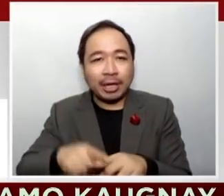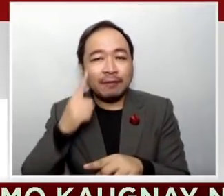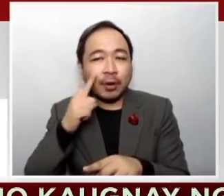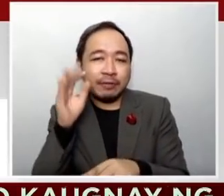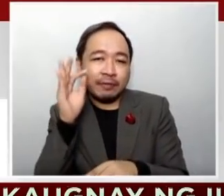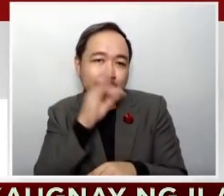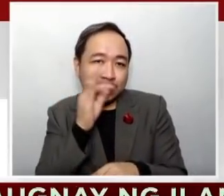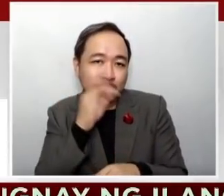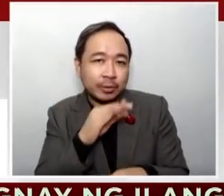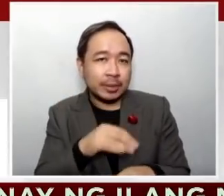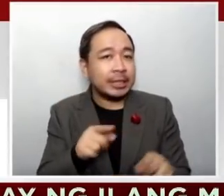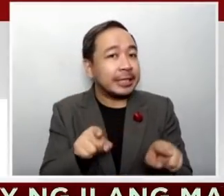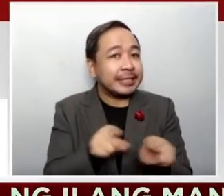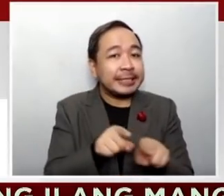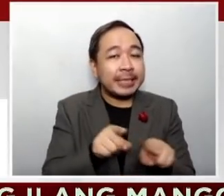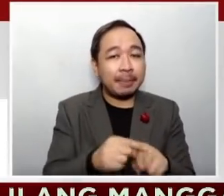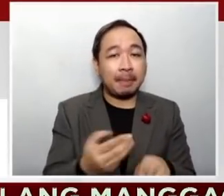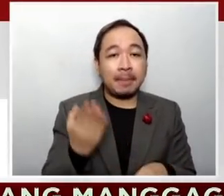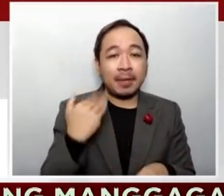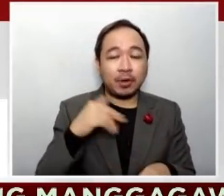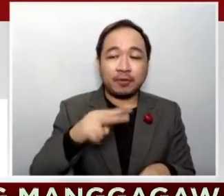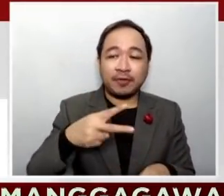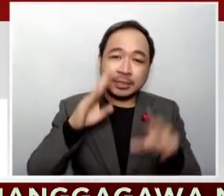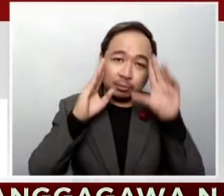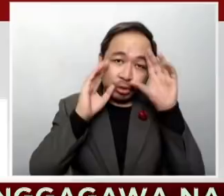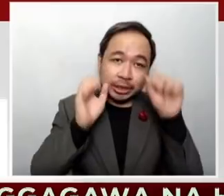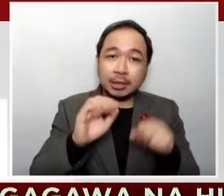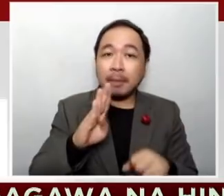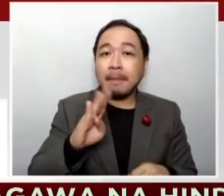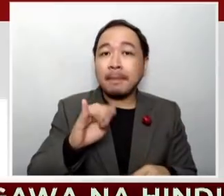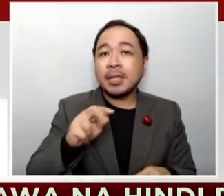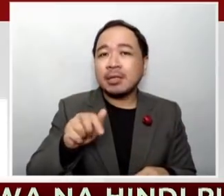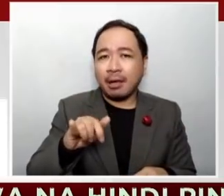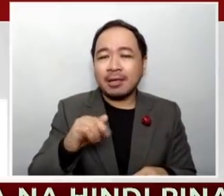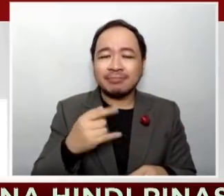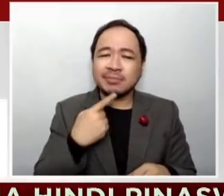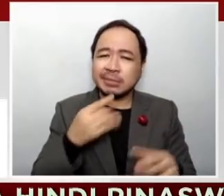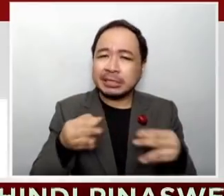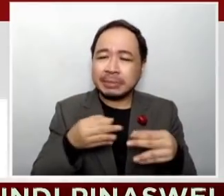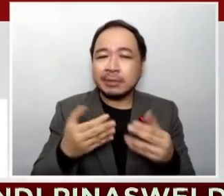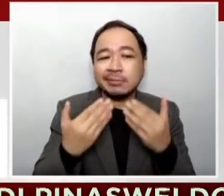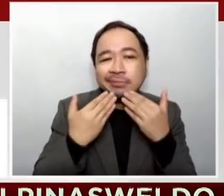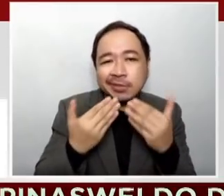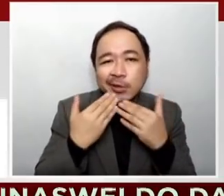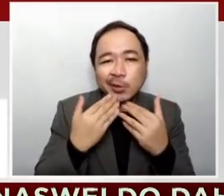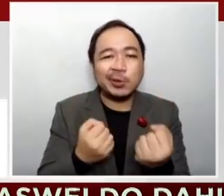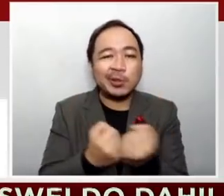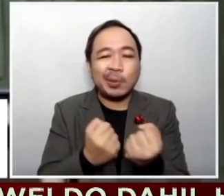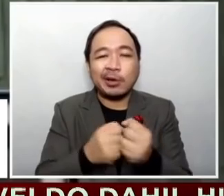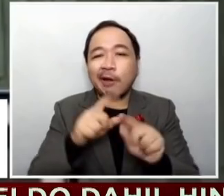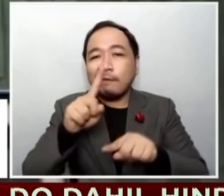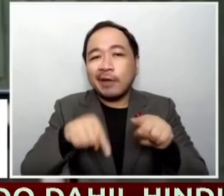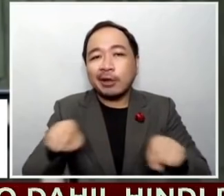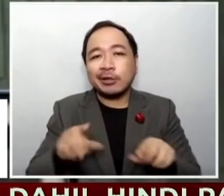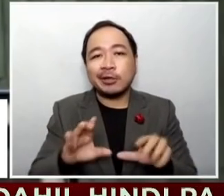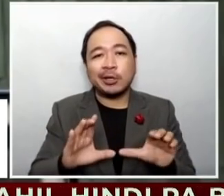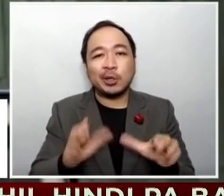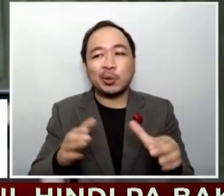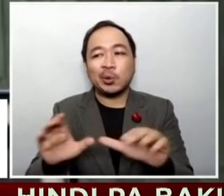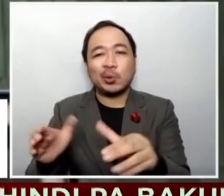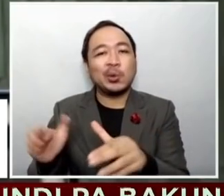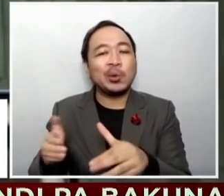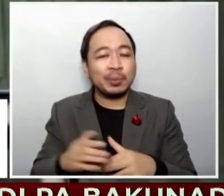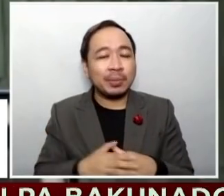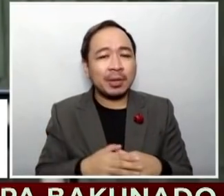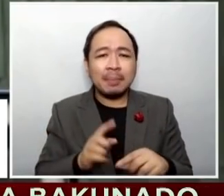din ni dating Vice President Binay kasabay ng pasasalamat sa suporta sa kanya ng iba't ibang grupo. Pero ano ba ang maaasahan sa